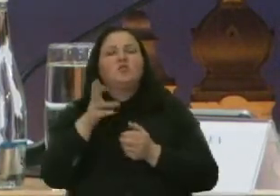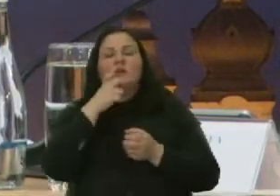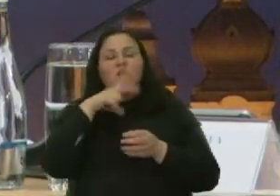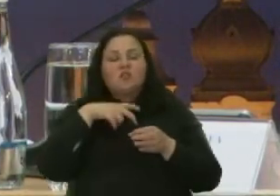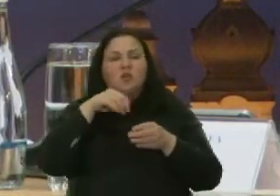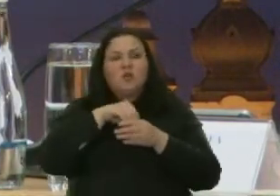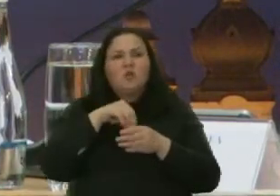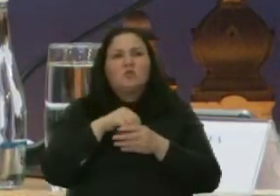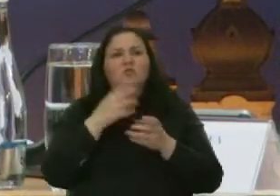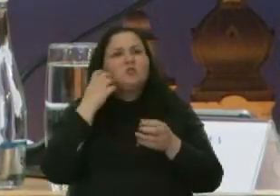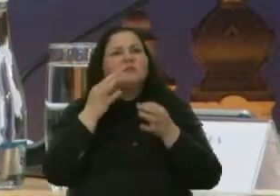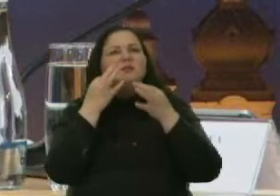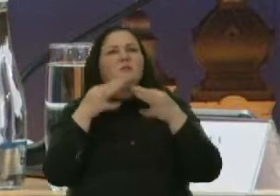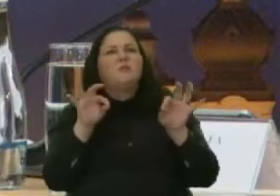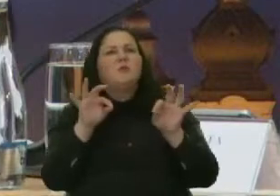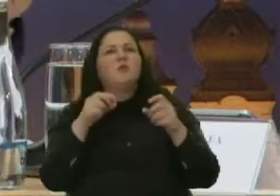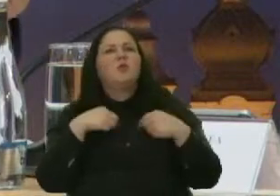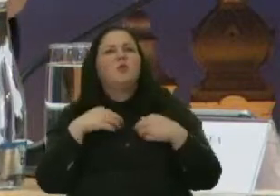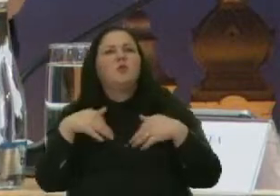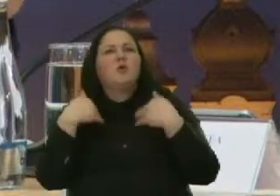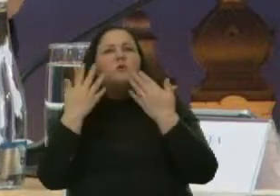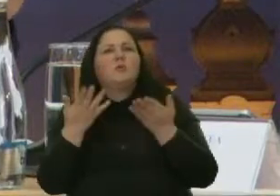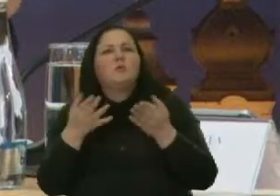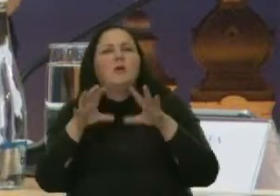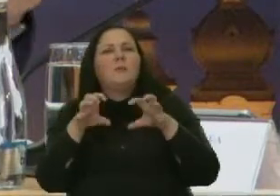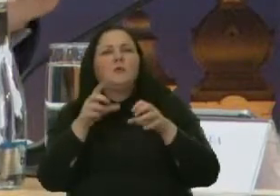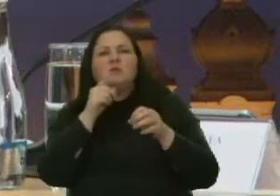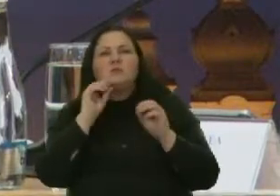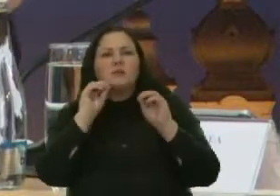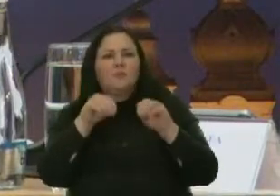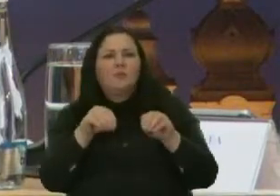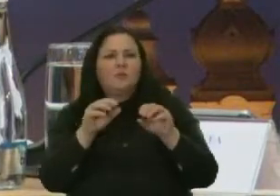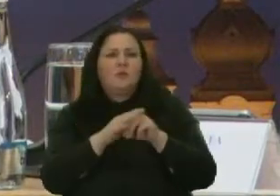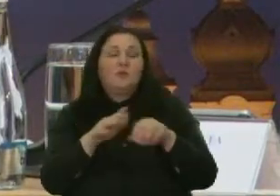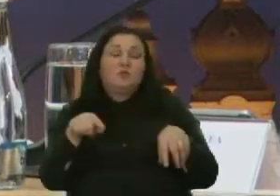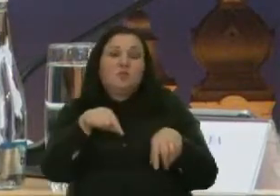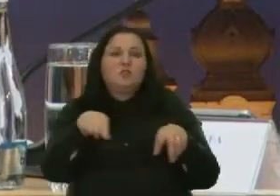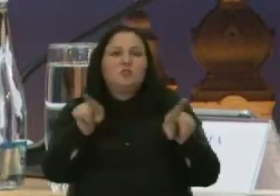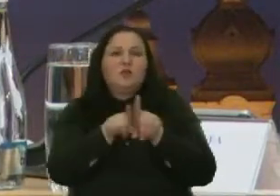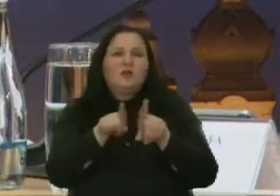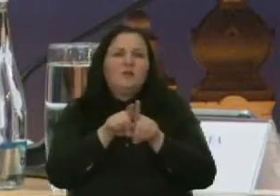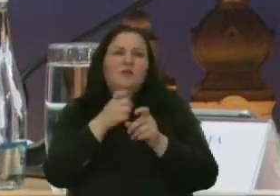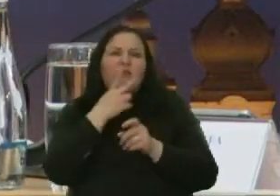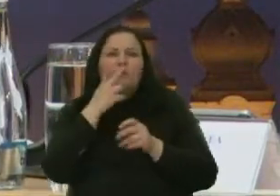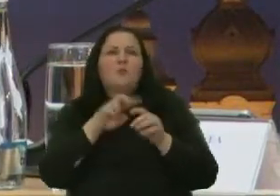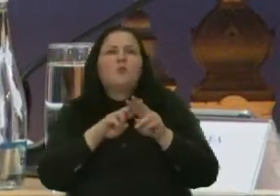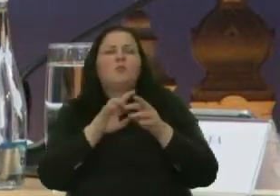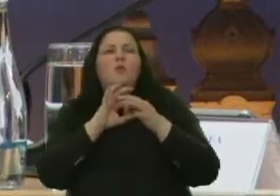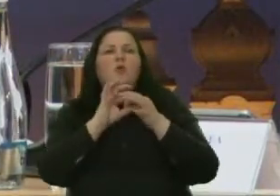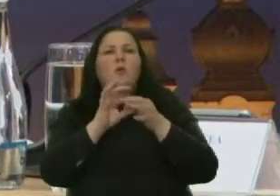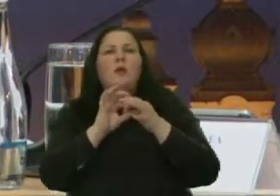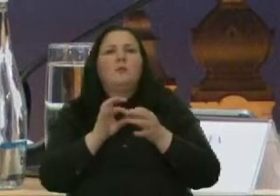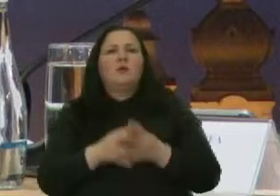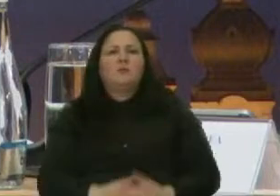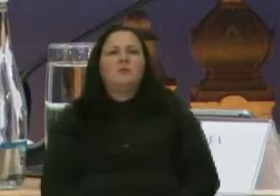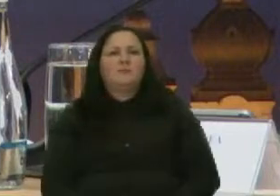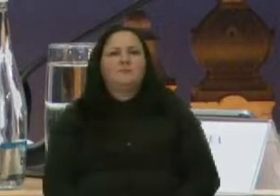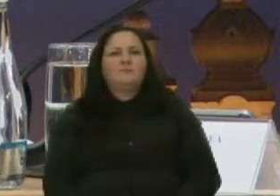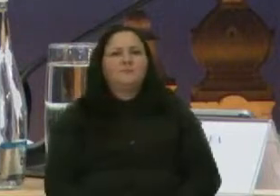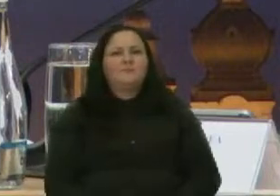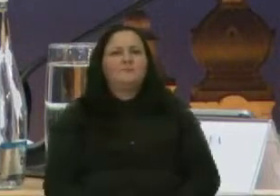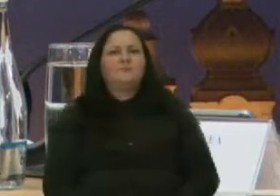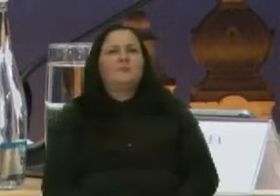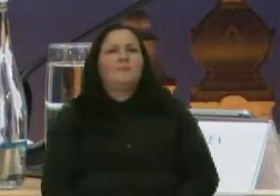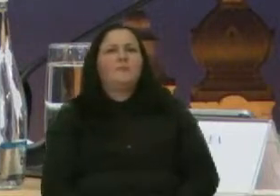are și când se modernizează noi le oferim un teren noi s o pună la dispoziție și aici Dacă va fi cazul evident că vom colabora și suntem deschiși la la